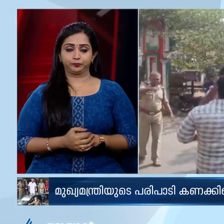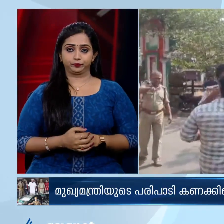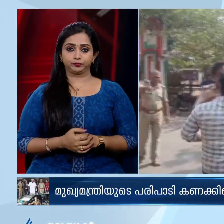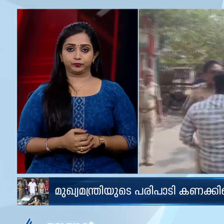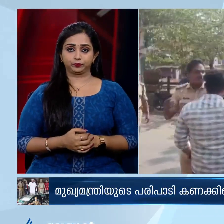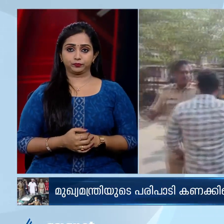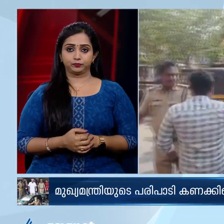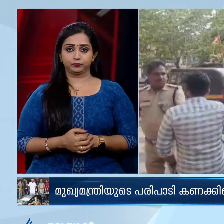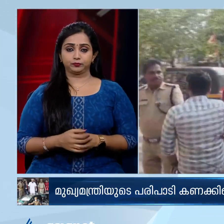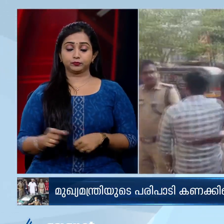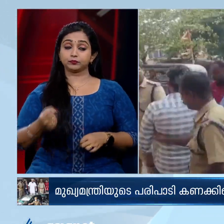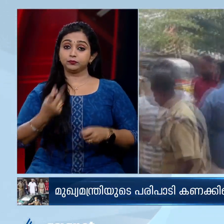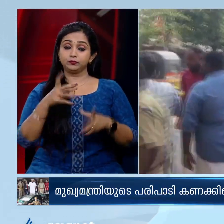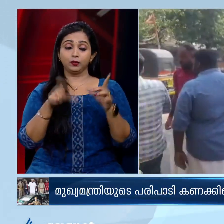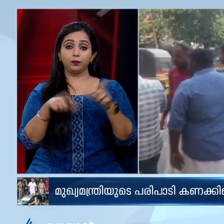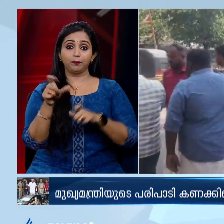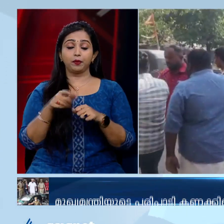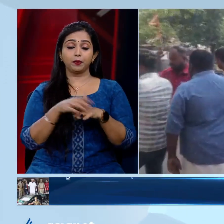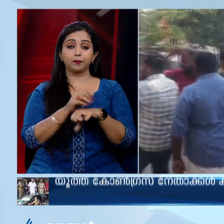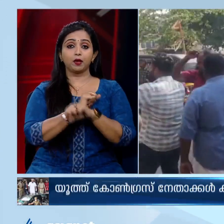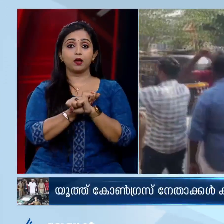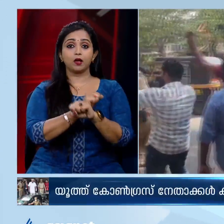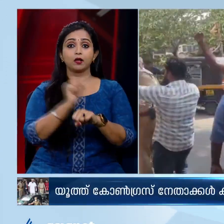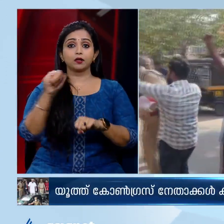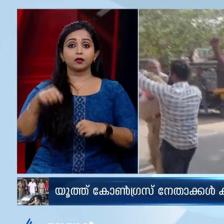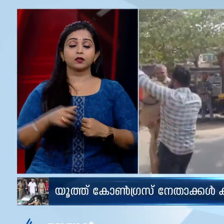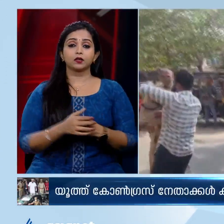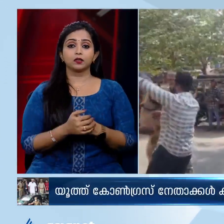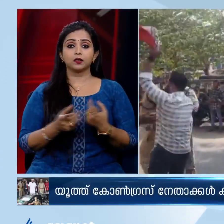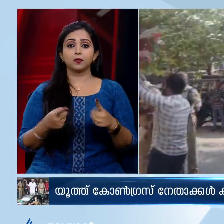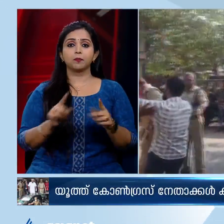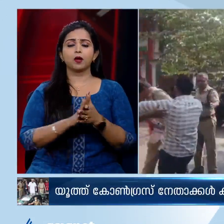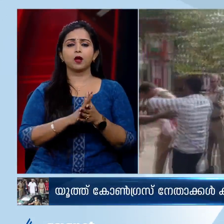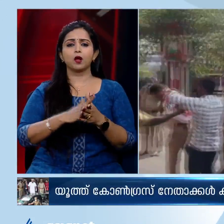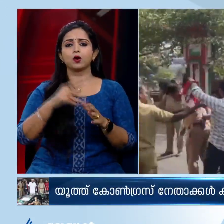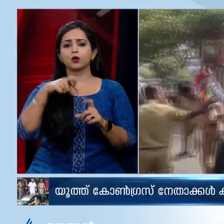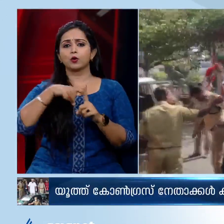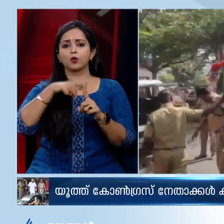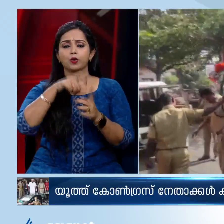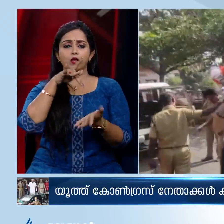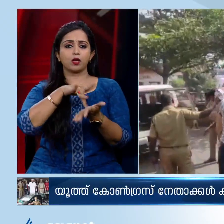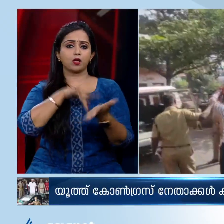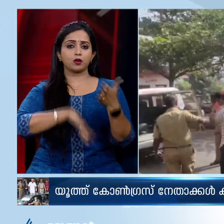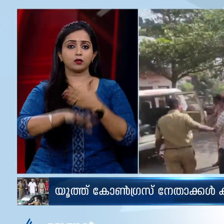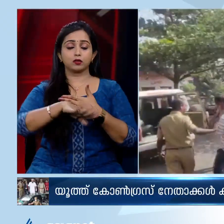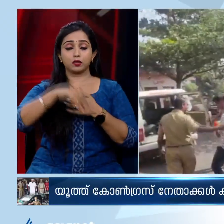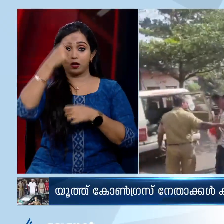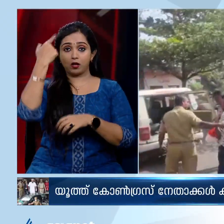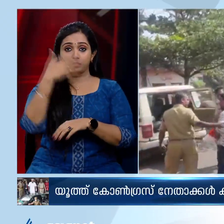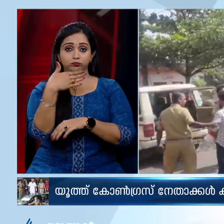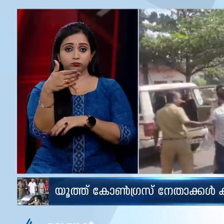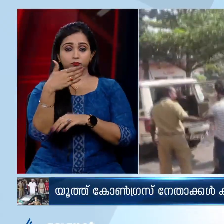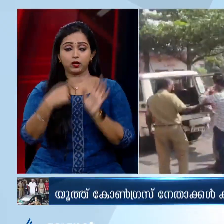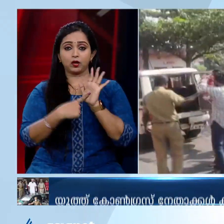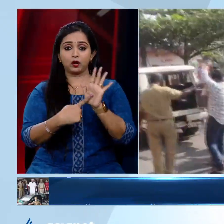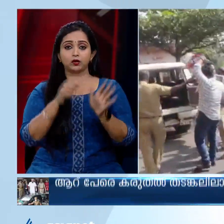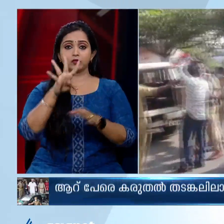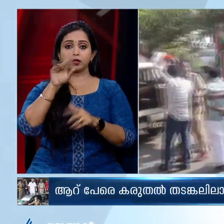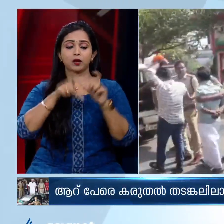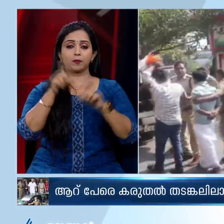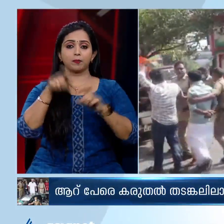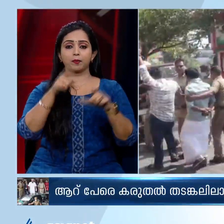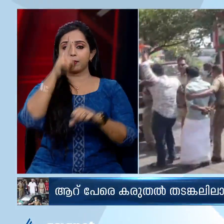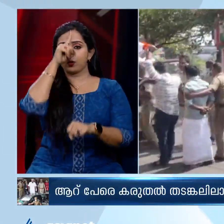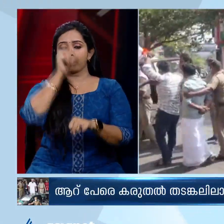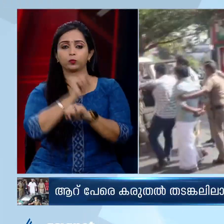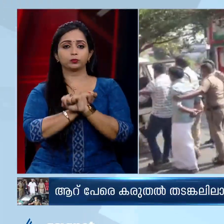കസ്റ്റഡിയിൽ എടുത്തിട്ട് മുഖ്യമന്ത്രിക്ക് വരുന്ന വഴി, അതായത് കൊല്ലത്തേക്ക് എത്തുന്ന വഴി, കൊട്ടിയത്ത് വെച്ച് യൂത്ത് കോൺഗ്രസ് പ്രവർത്തകർ കരിങ്കൊടി കാണിച്ചിട്ടുണ്ട്. ഏതായാലും 4 പേരെ